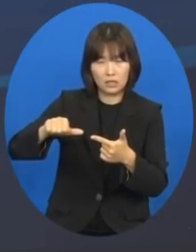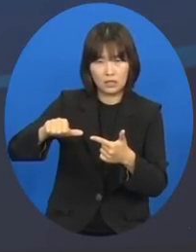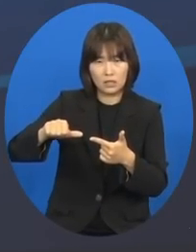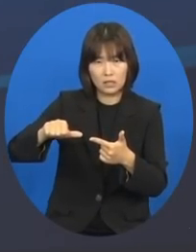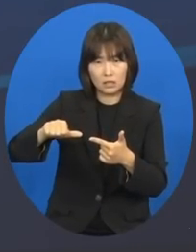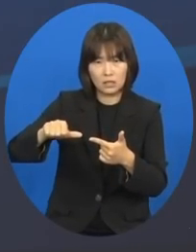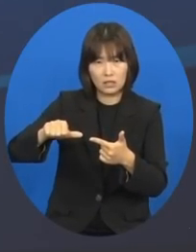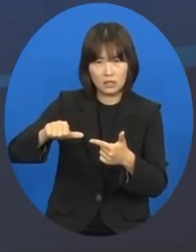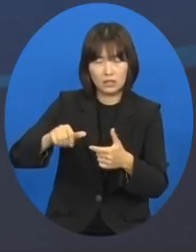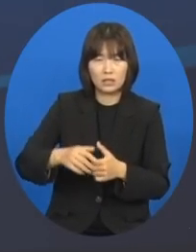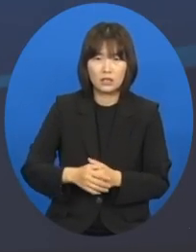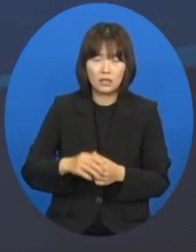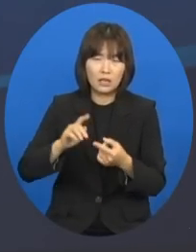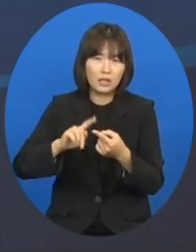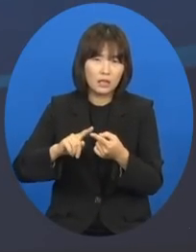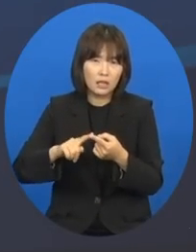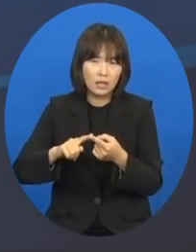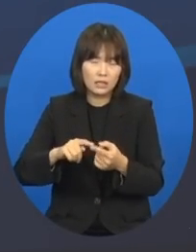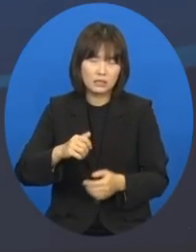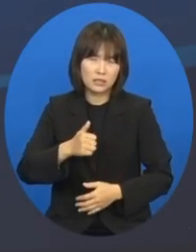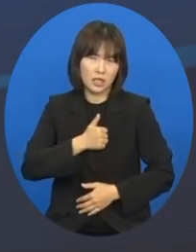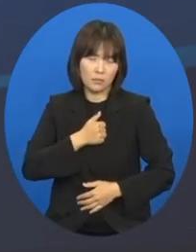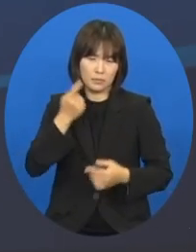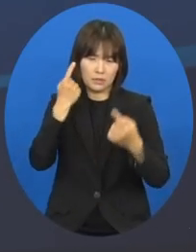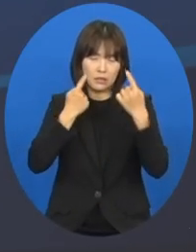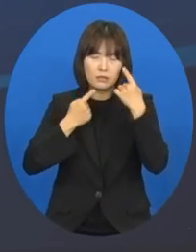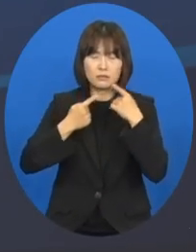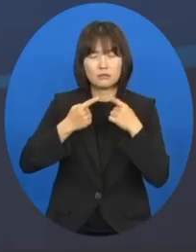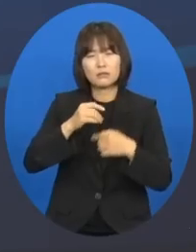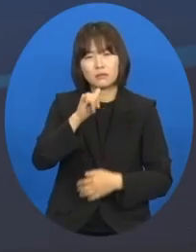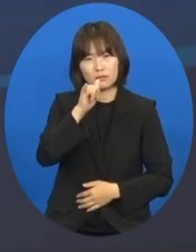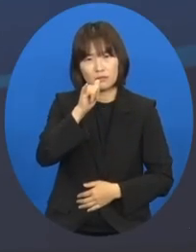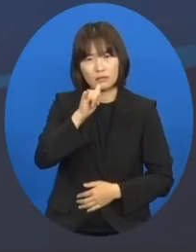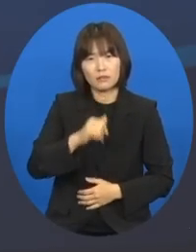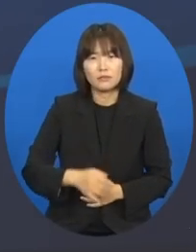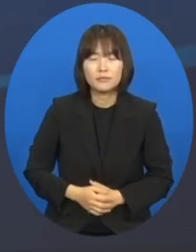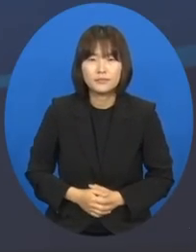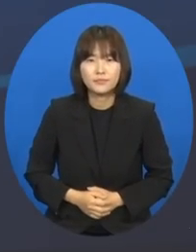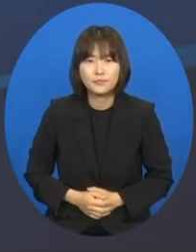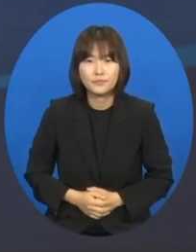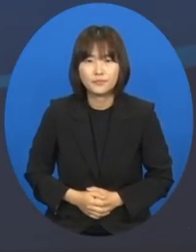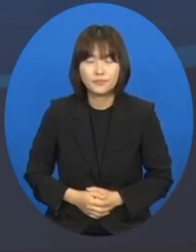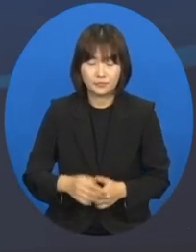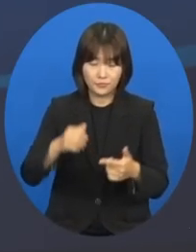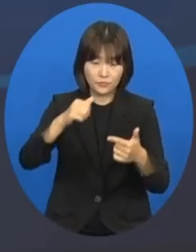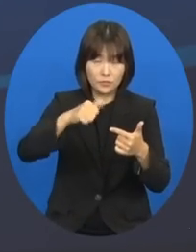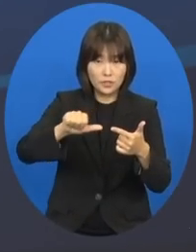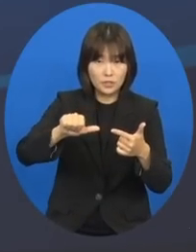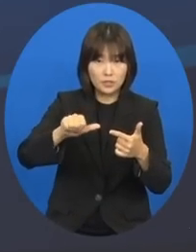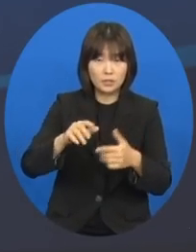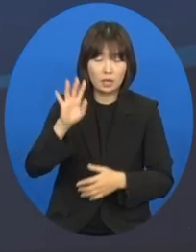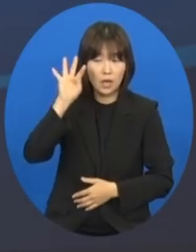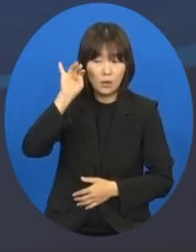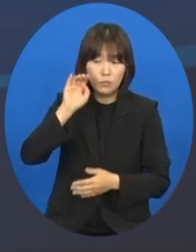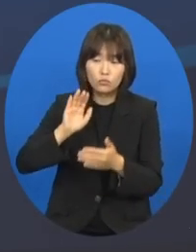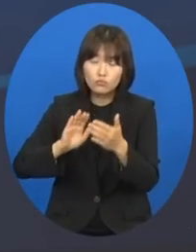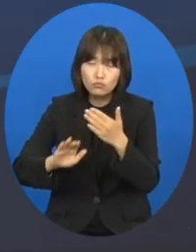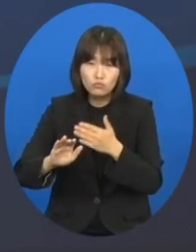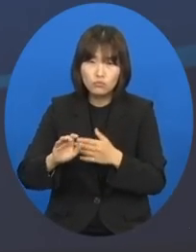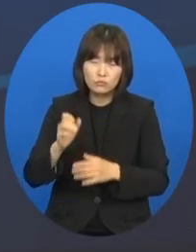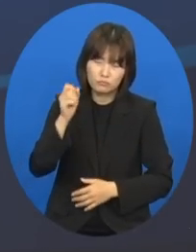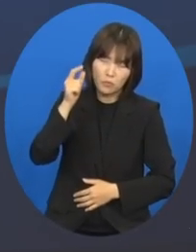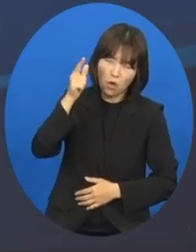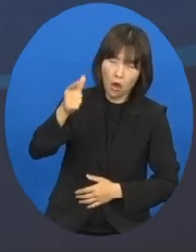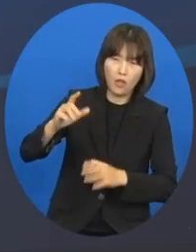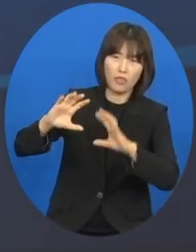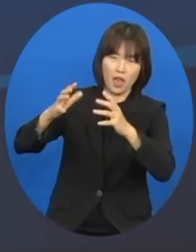굉장히 근본적인 문제인 것입니다 자이 둘째 아들이 며칠 만에 먼 나라로